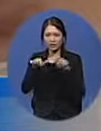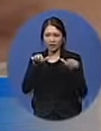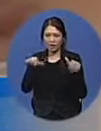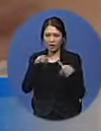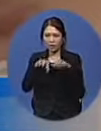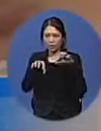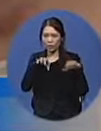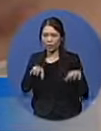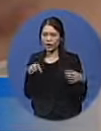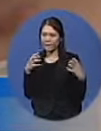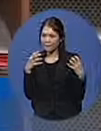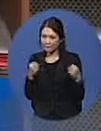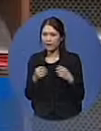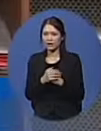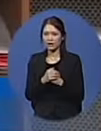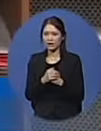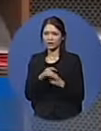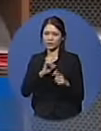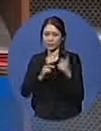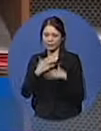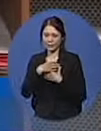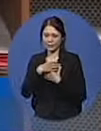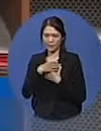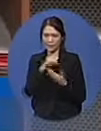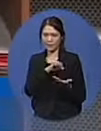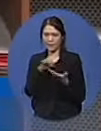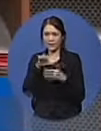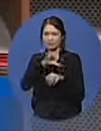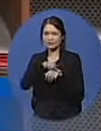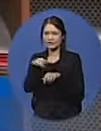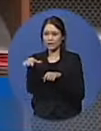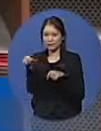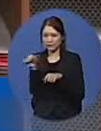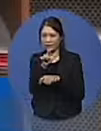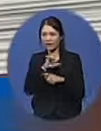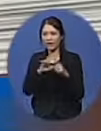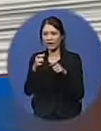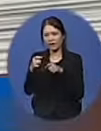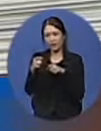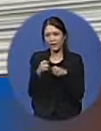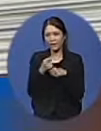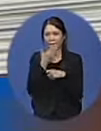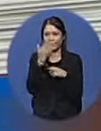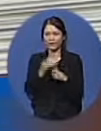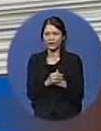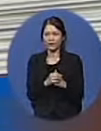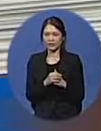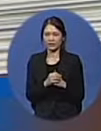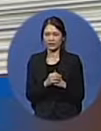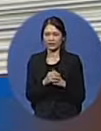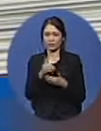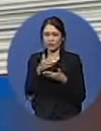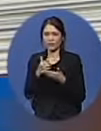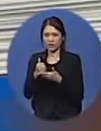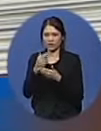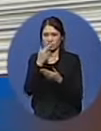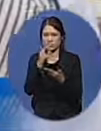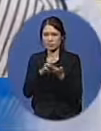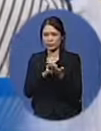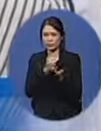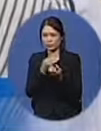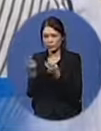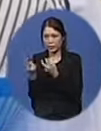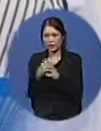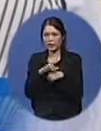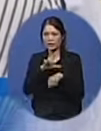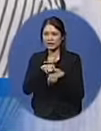갔다 배달하던 부분이 편하게 이제 배달할 수 있는 시간적 여유가 많이 생기고 시간이 단축화되면서 이제 고객님들께서 우편물을 받아볼